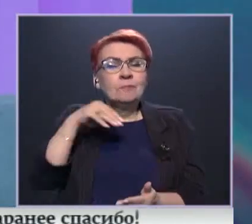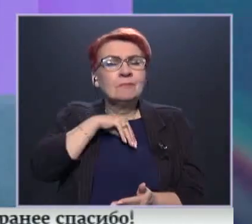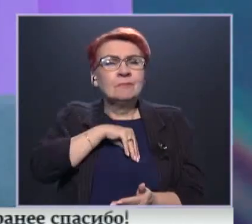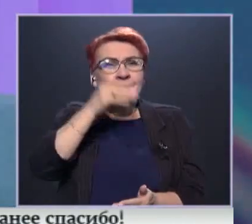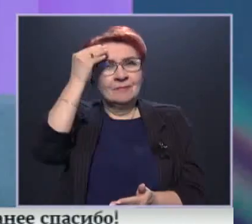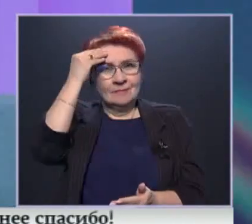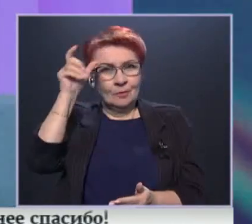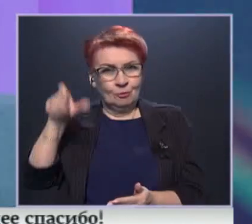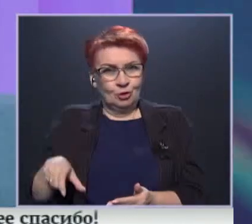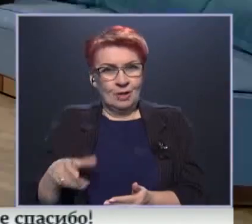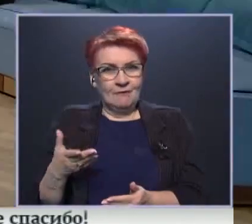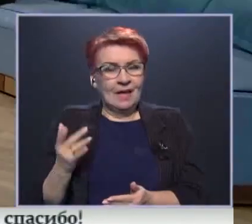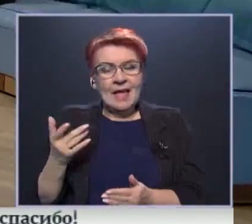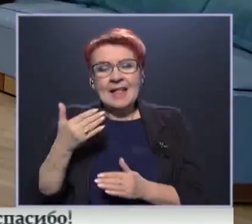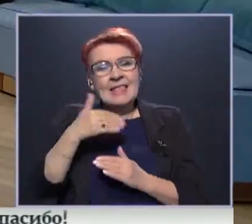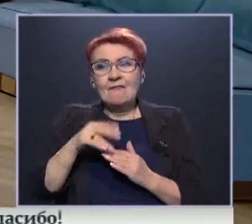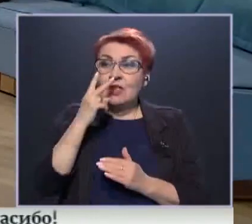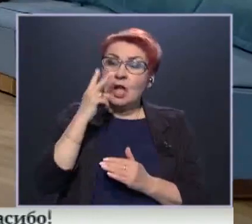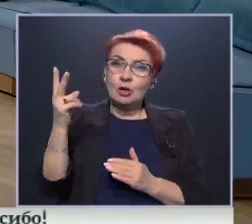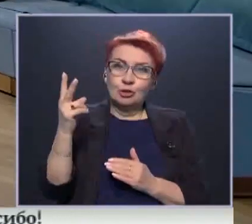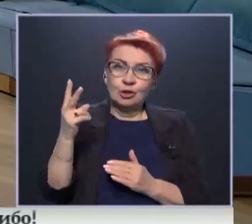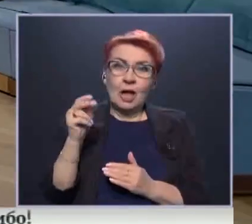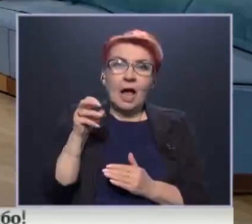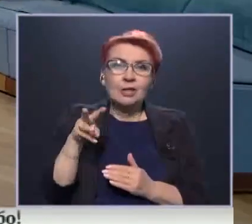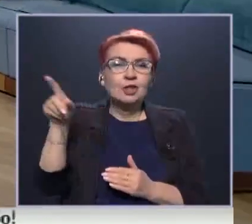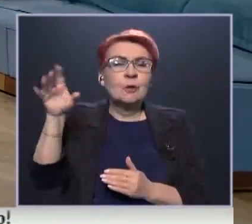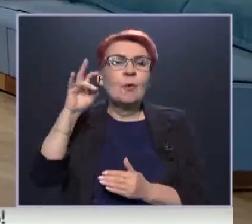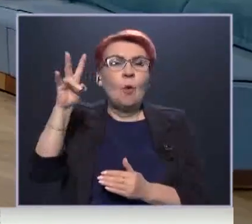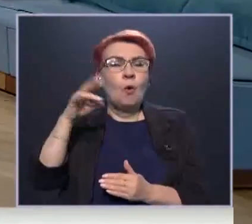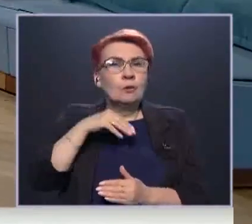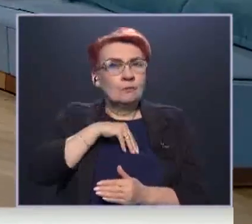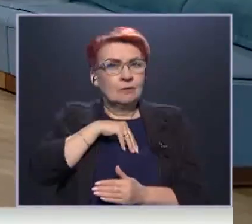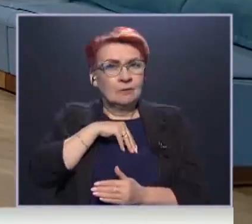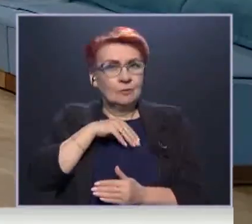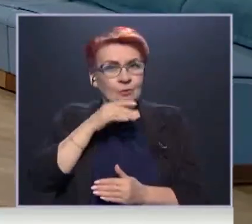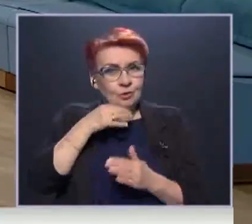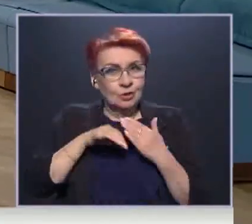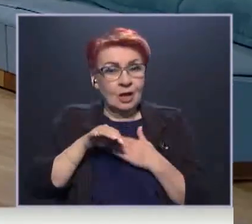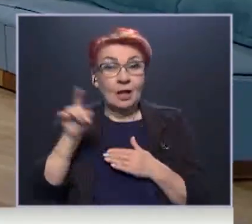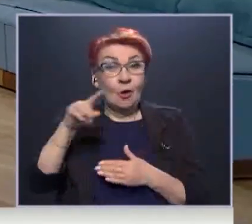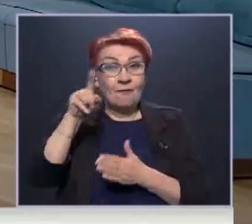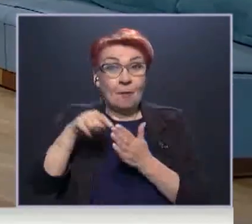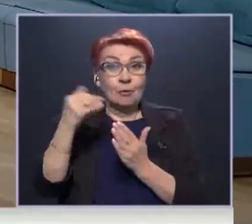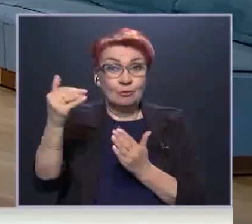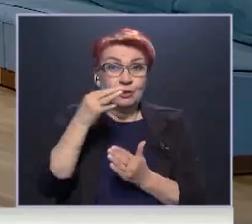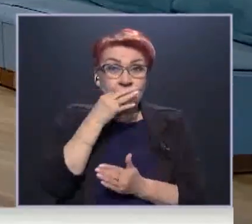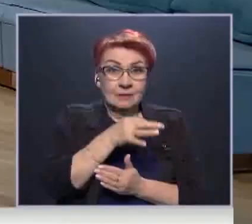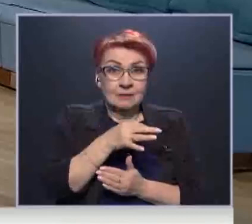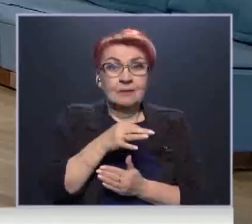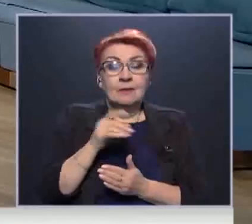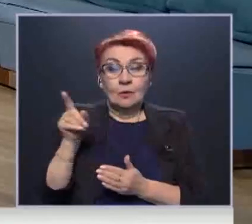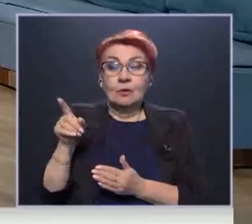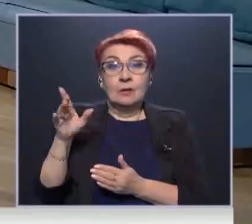Это очень важный момент. Не внешне, как это проявляется, а чем он руководствуется. А вот то, что в вопросе указано, переходить